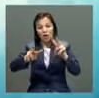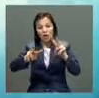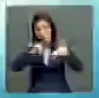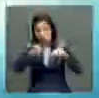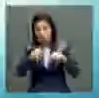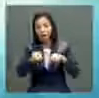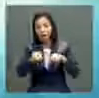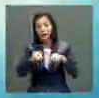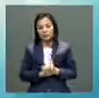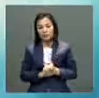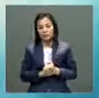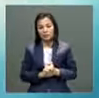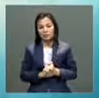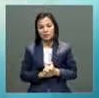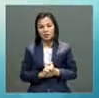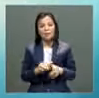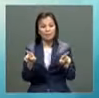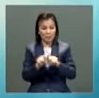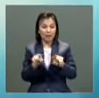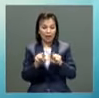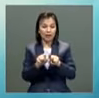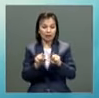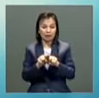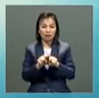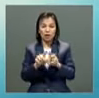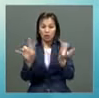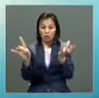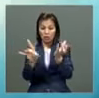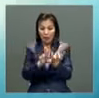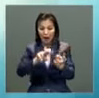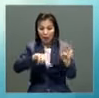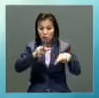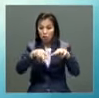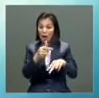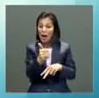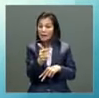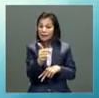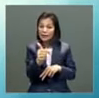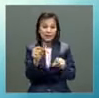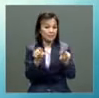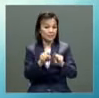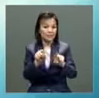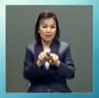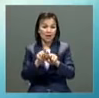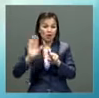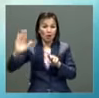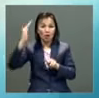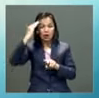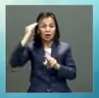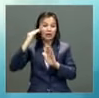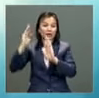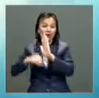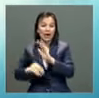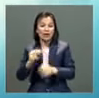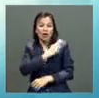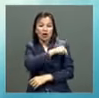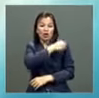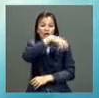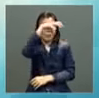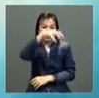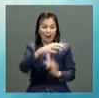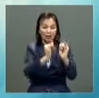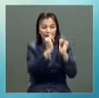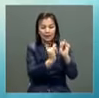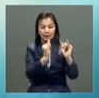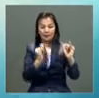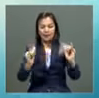รคและรักษาเราก็ทำได้เหมือนกันคุณภาพของการรักษาเราก็ไม่ได้แตกต่างกันกับเขานะครับเรามีโรงพยาบาลเรามีเตียงเร